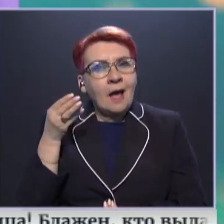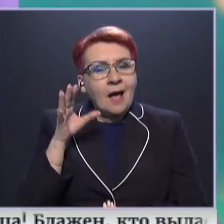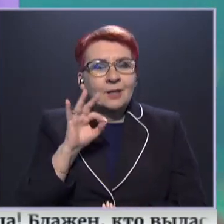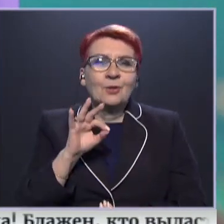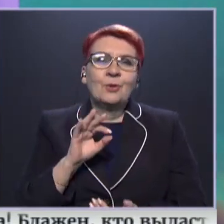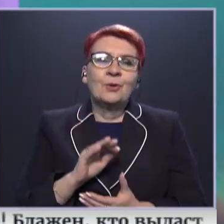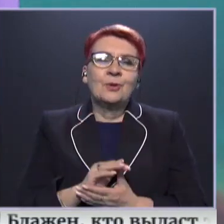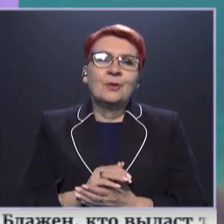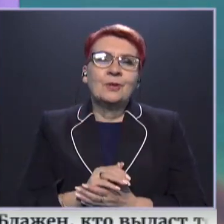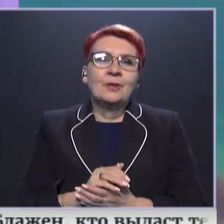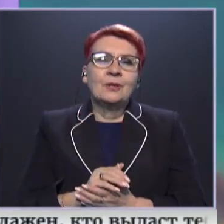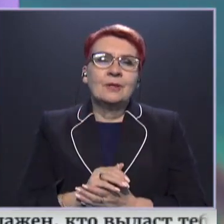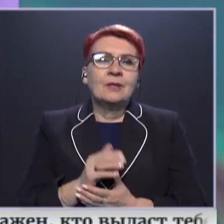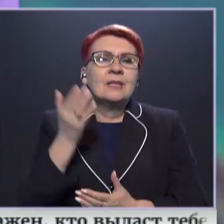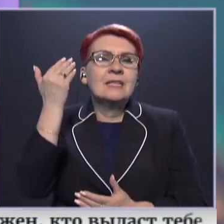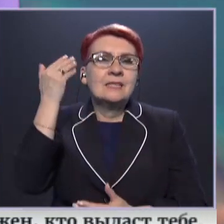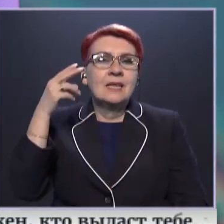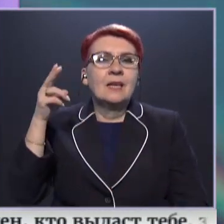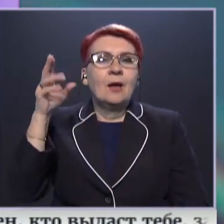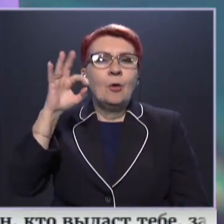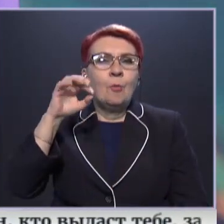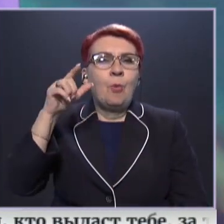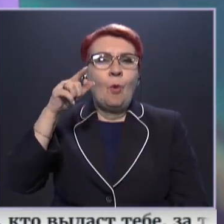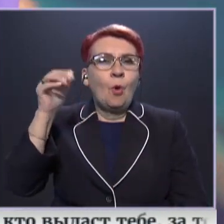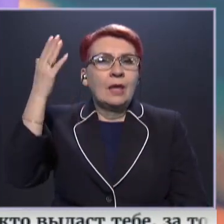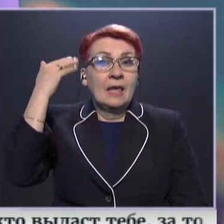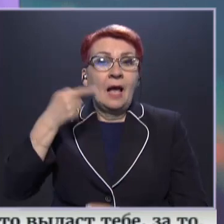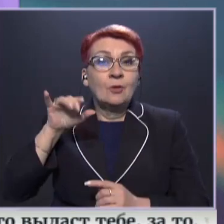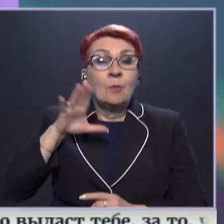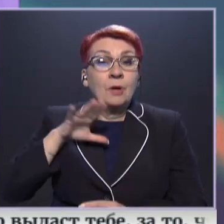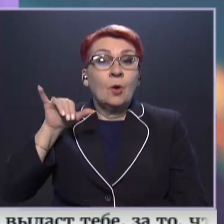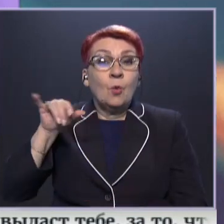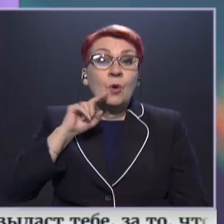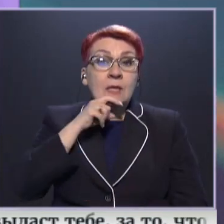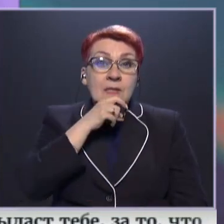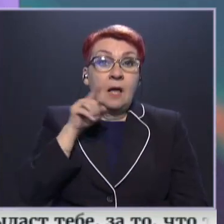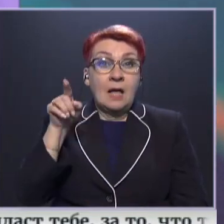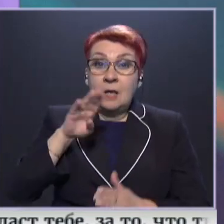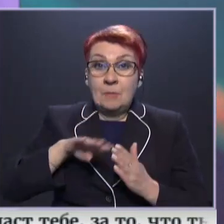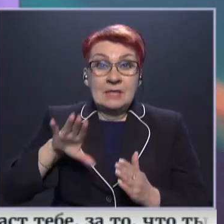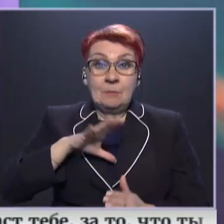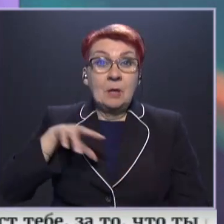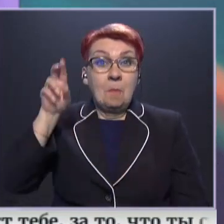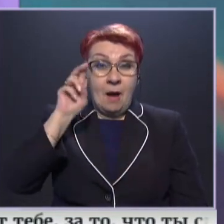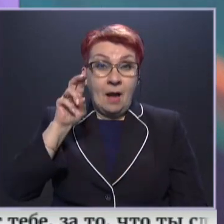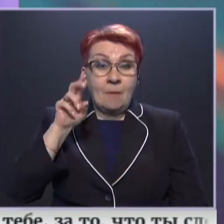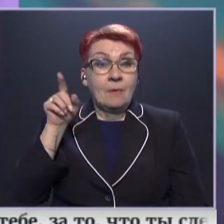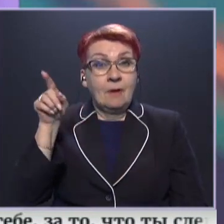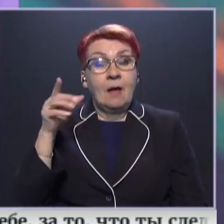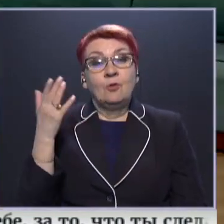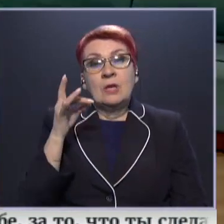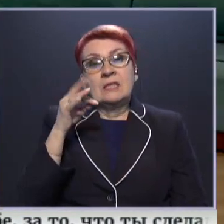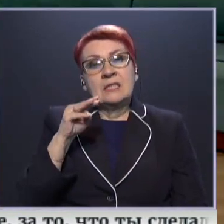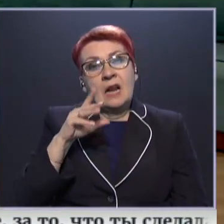те боги, которые были когда-то у язычников, они перестали быть богами, они стали символизировать определенные страсти